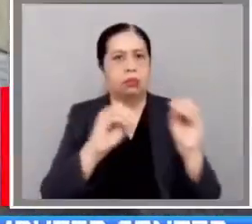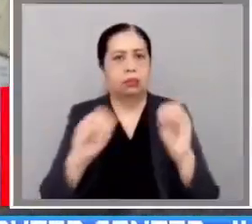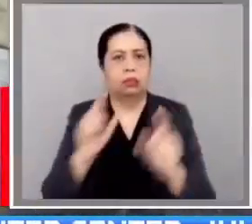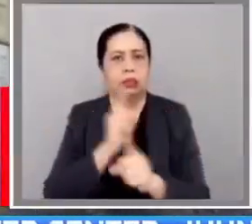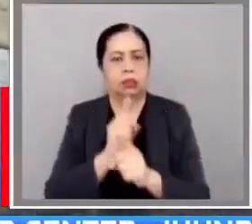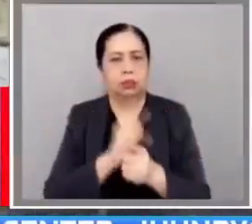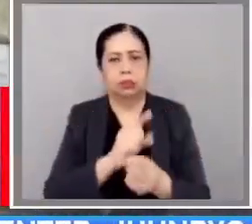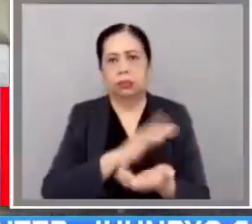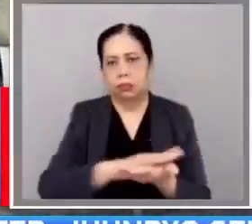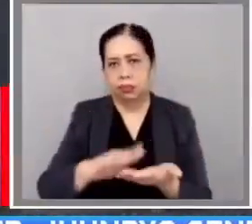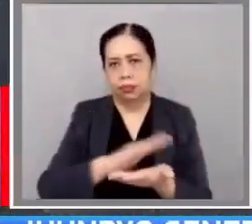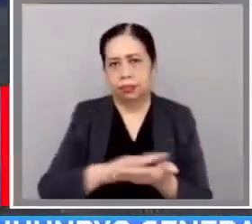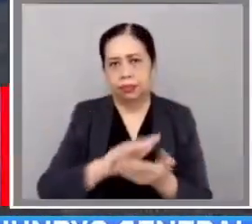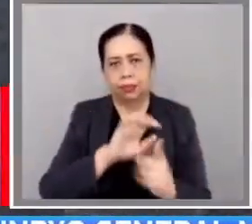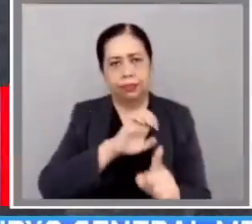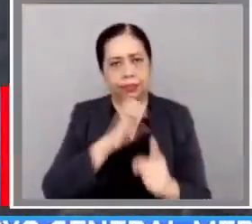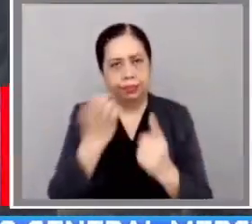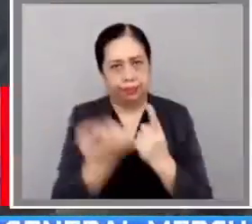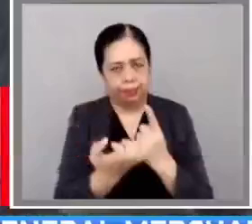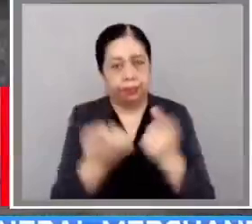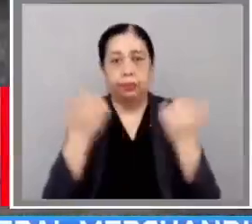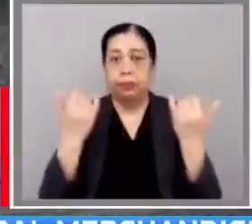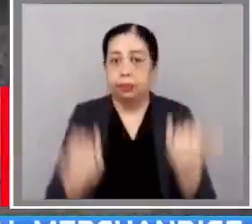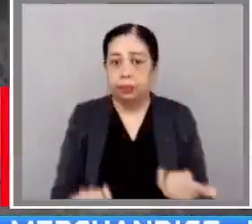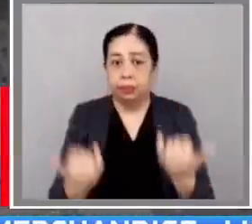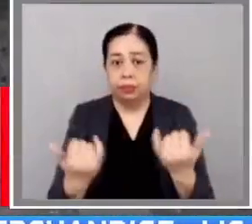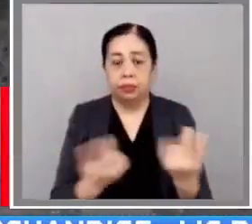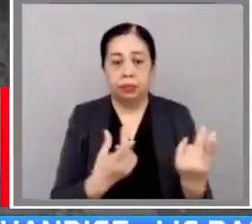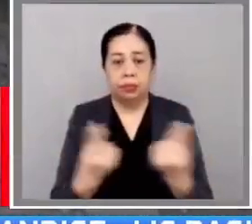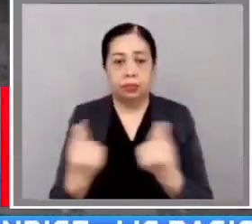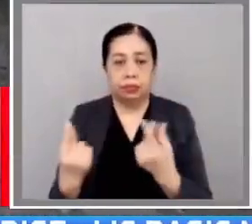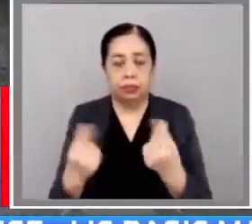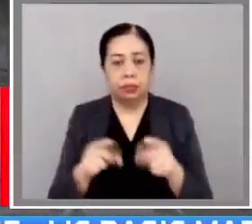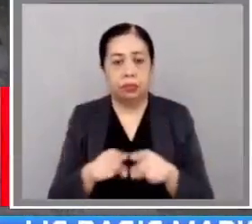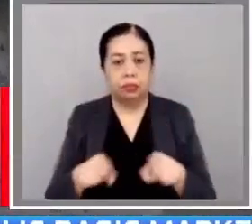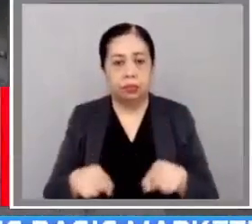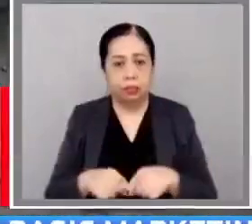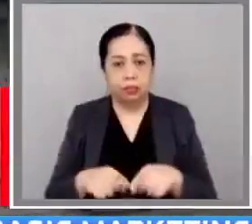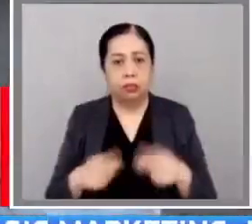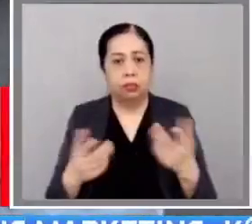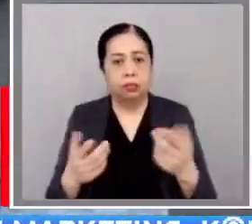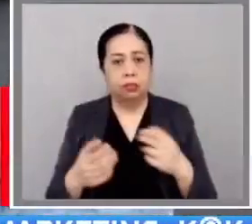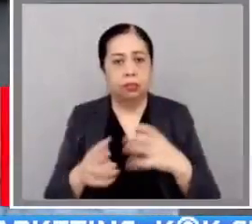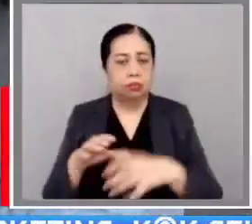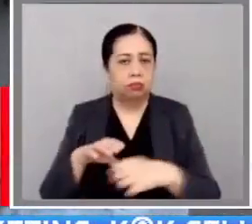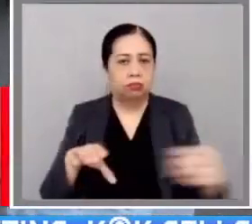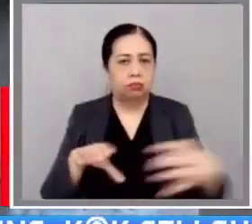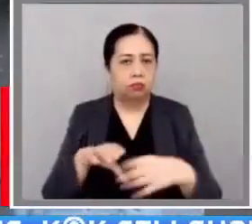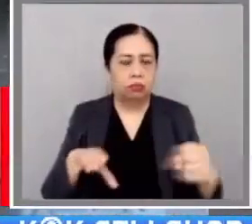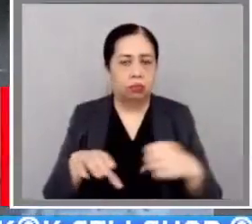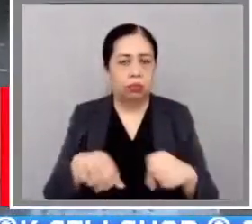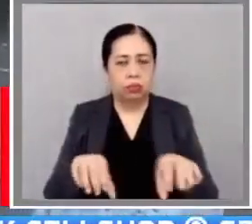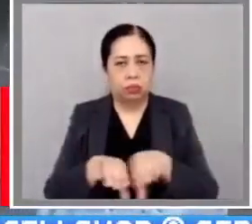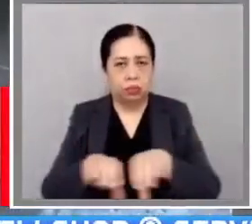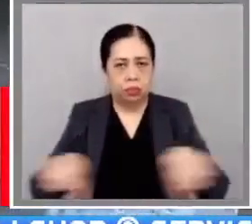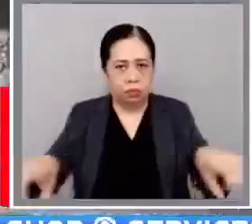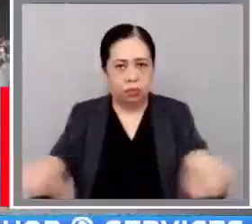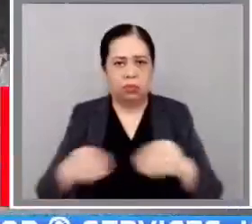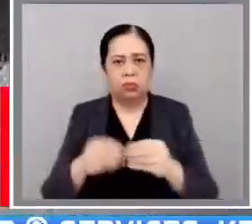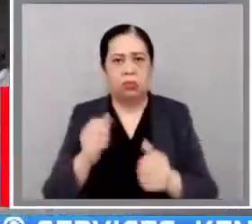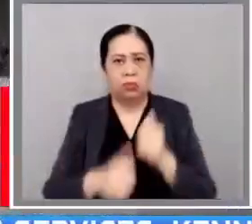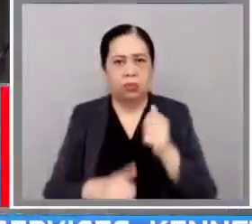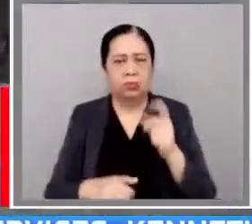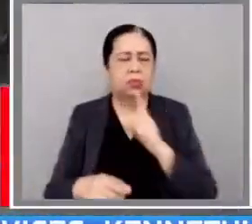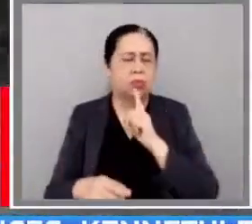paglilinis ng kapaligiran. Ngayong araw, nagsasagawa rin sila sa lugar ng declogging ng mga drainage na ang karamihan ay talaga